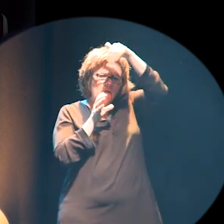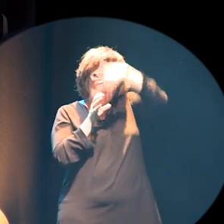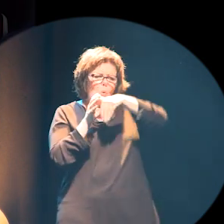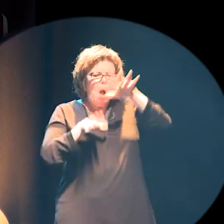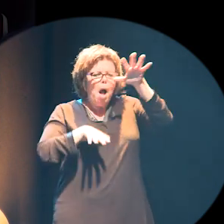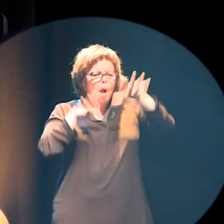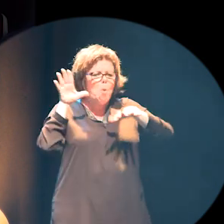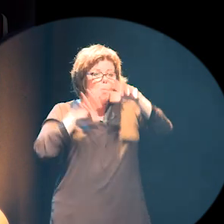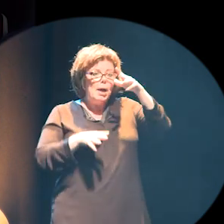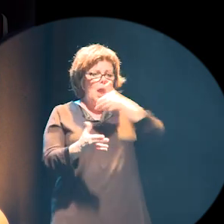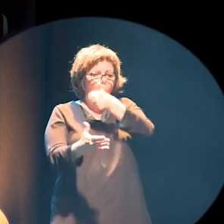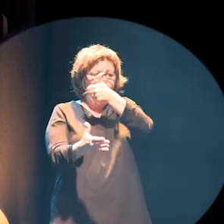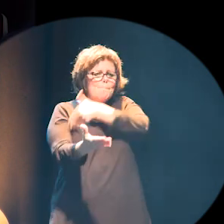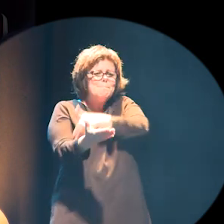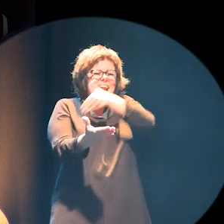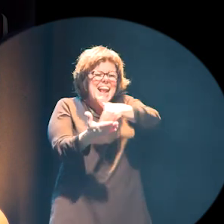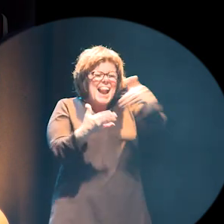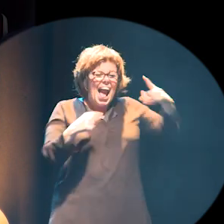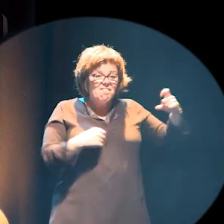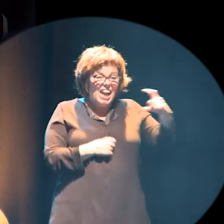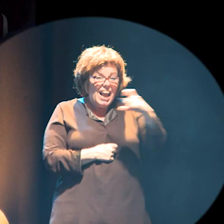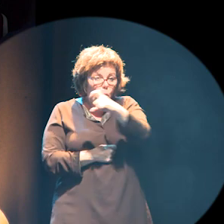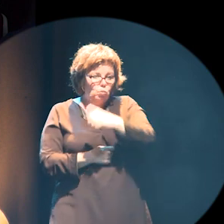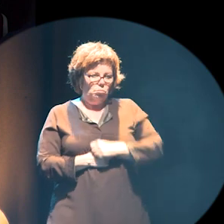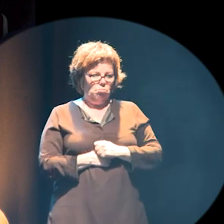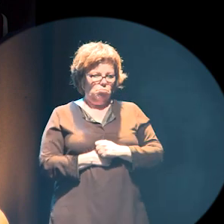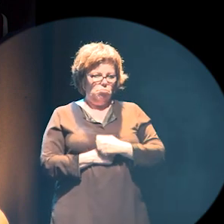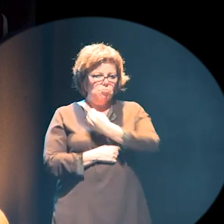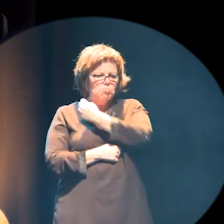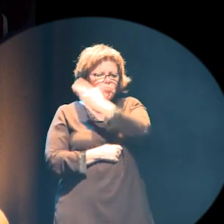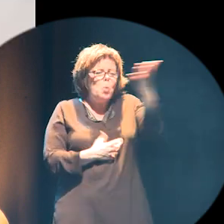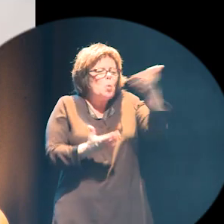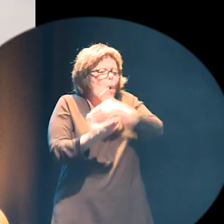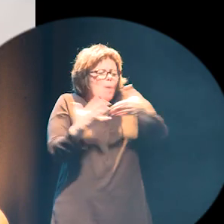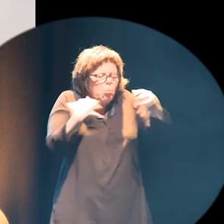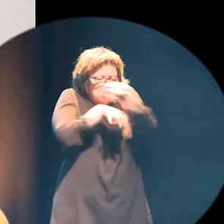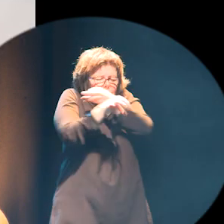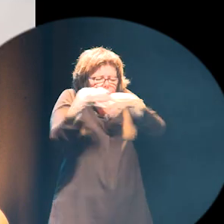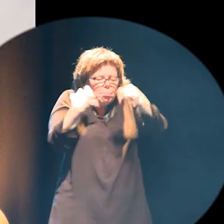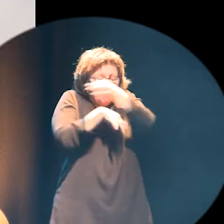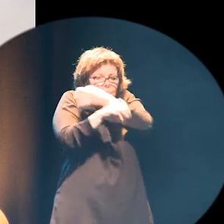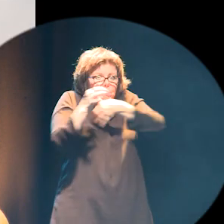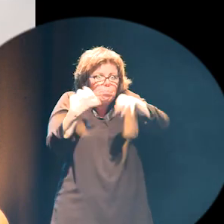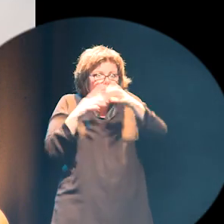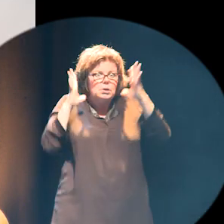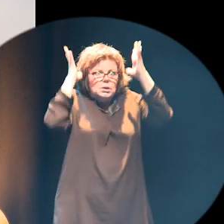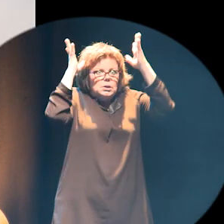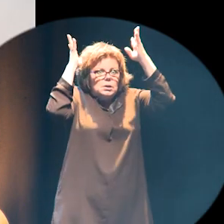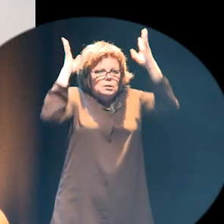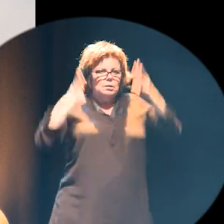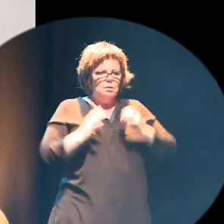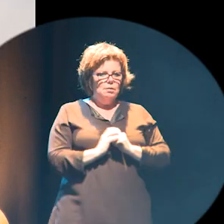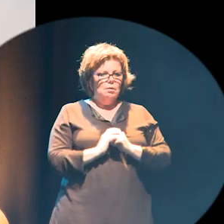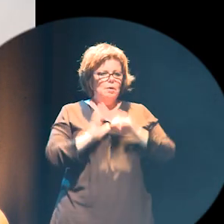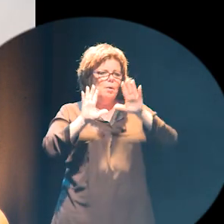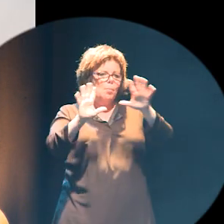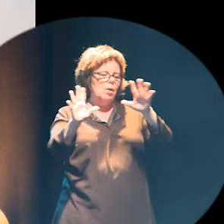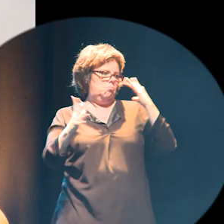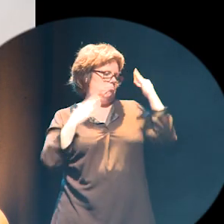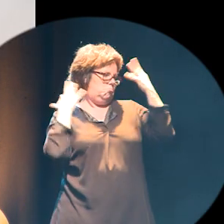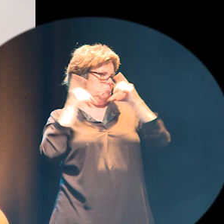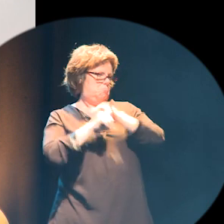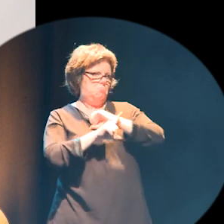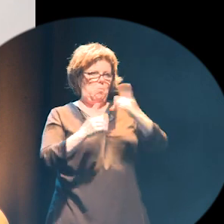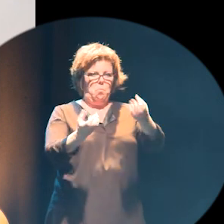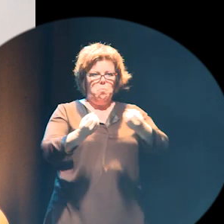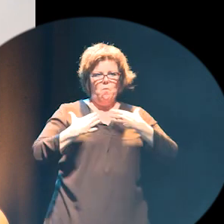virus, plusieurs millions de bactéries. Mais je vous rassure, rien à voir avec l'espèce humaine, aucune